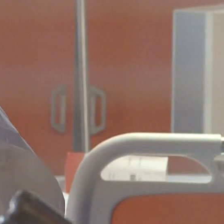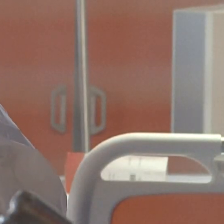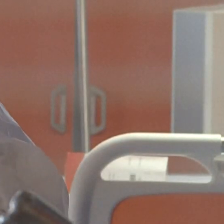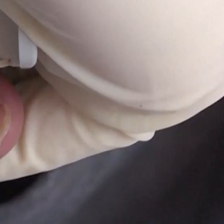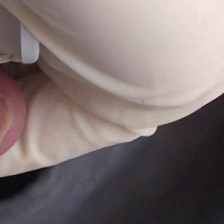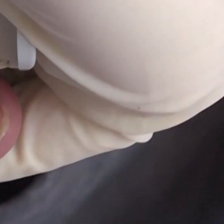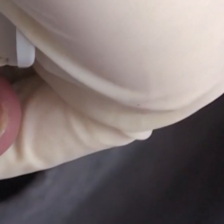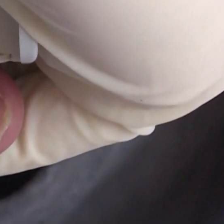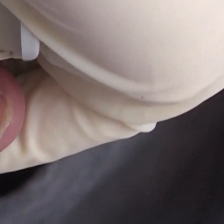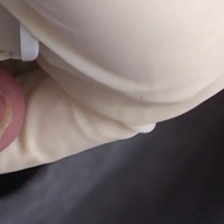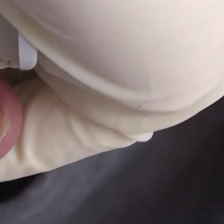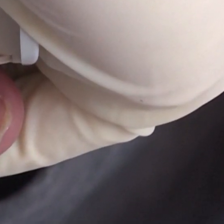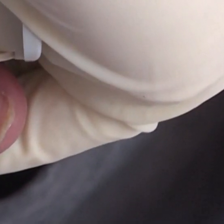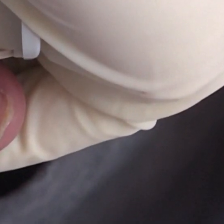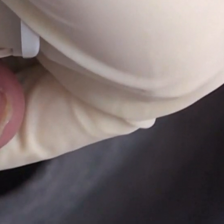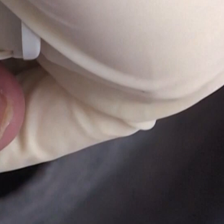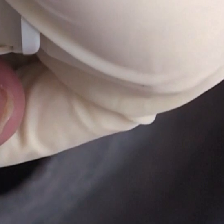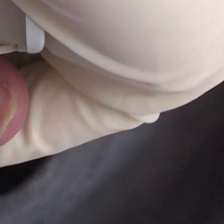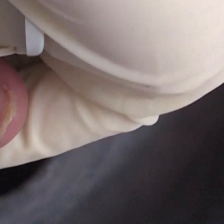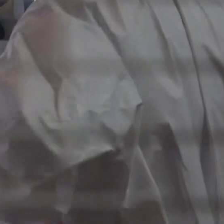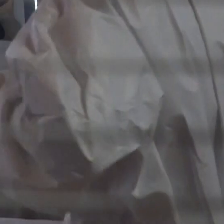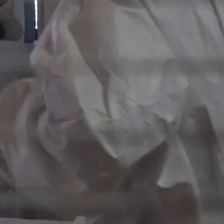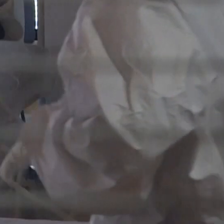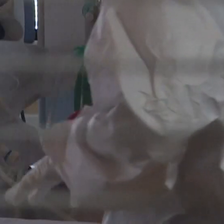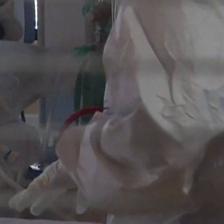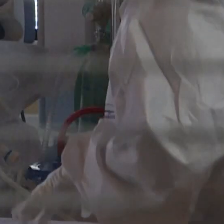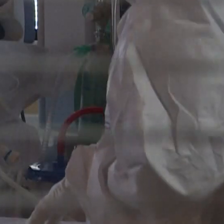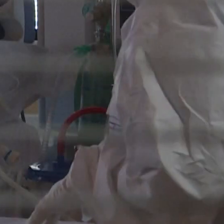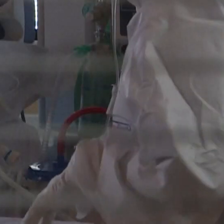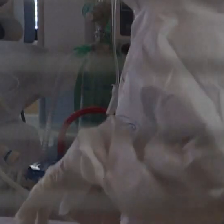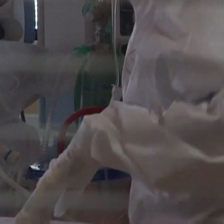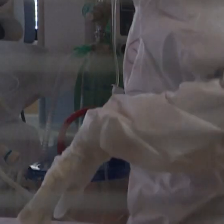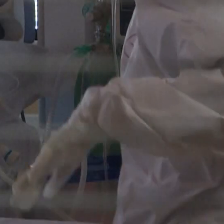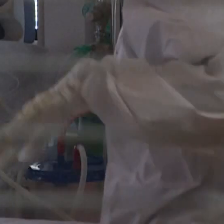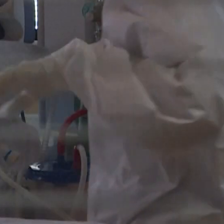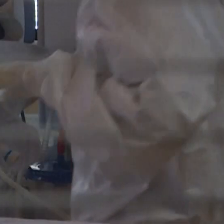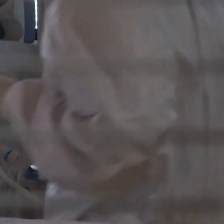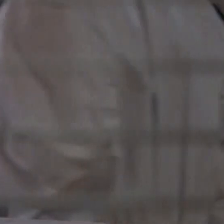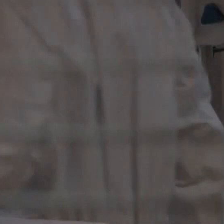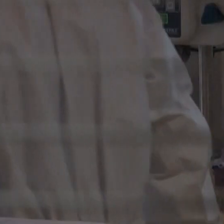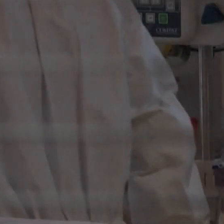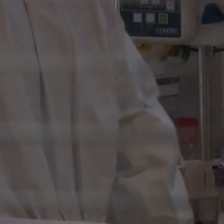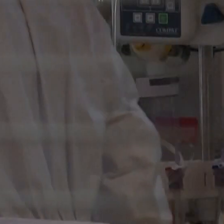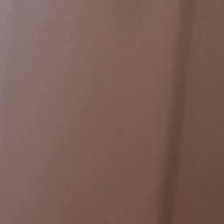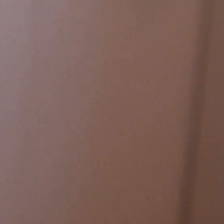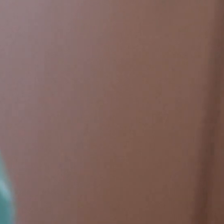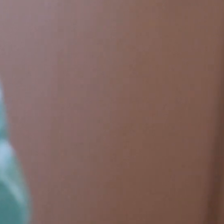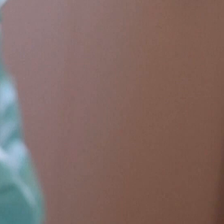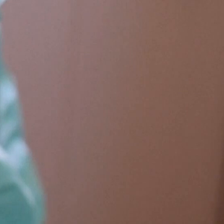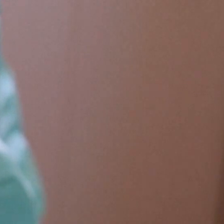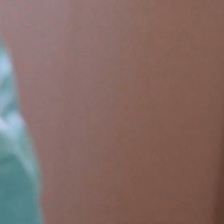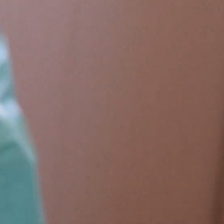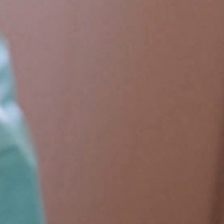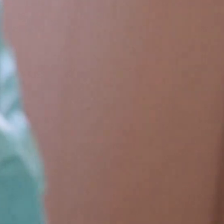po okužbi. Vedno več je podatkov, da določene spremembe ostajajo v pljučih tudi še več mesecev po preboleli okužbi. V